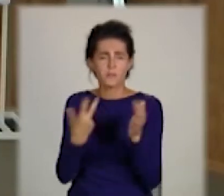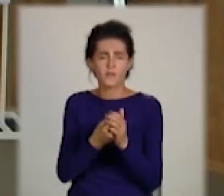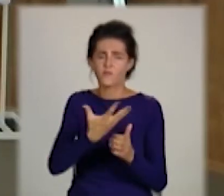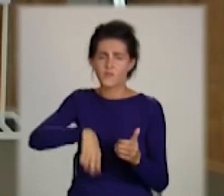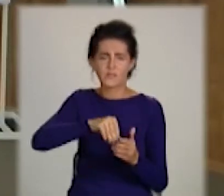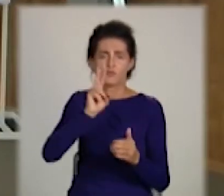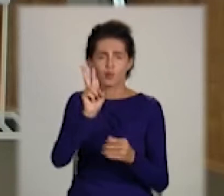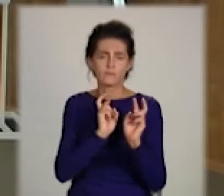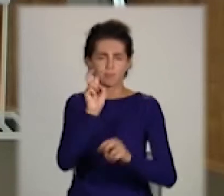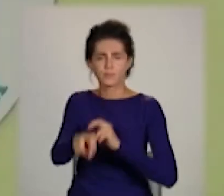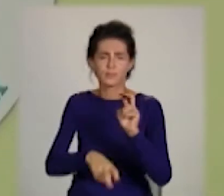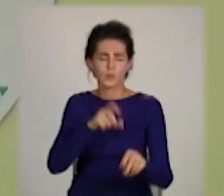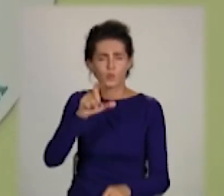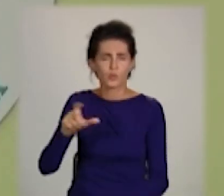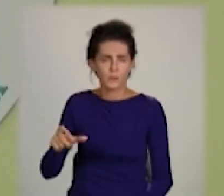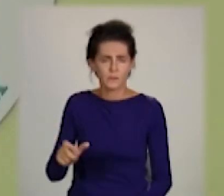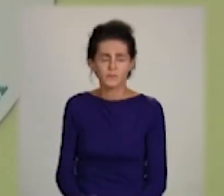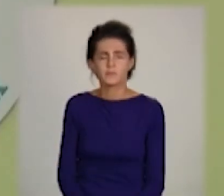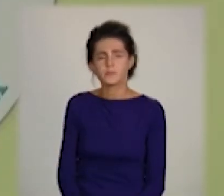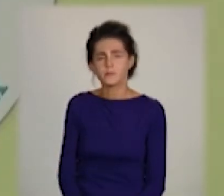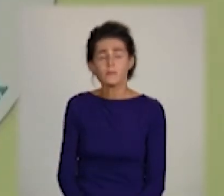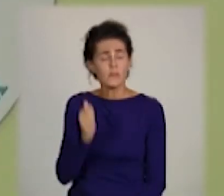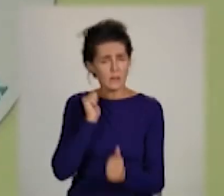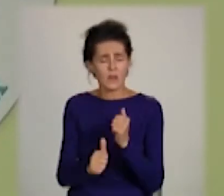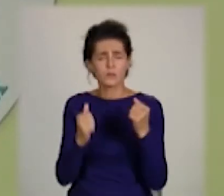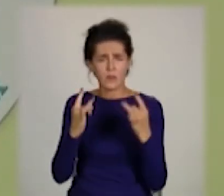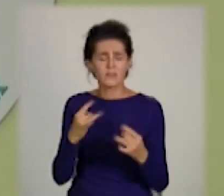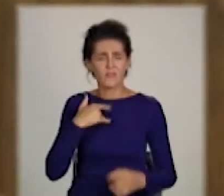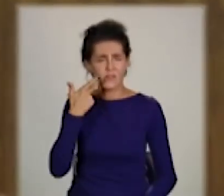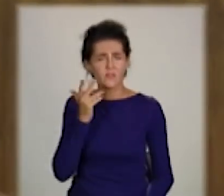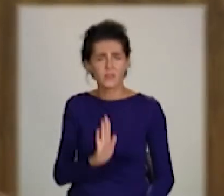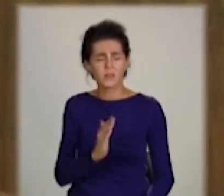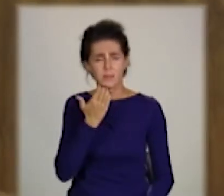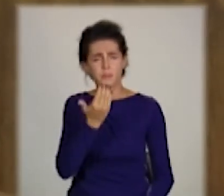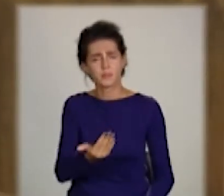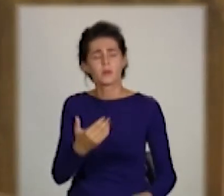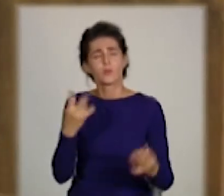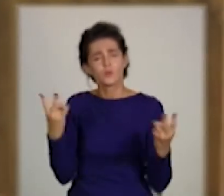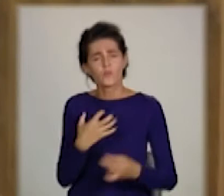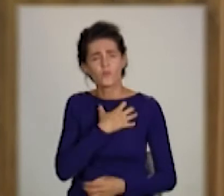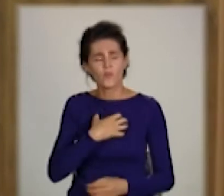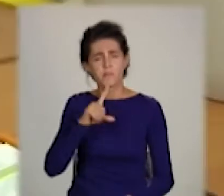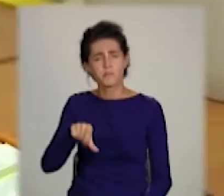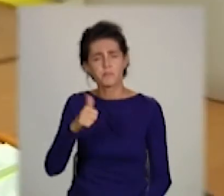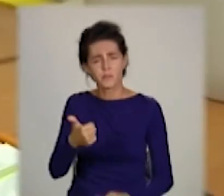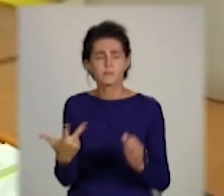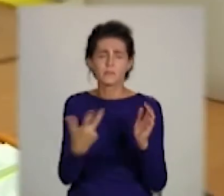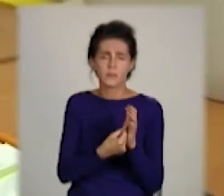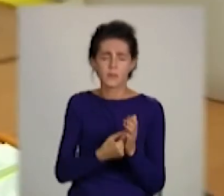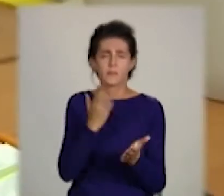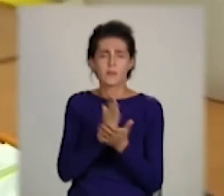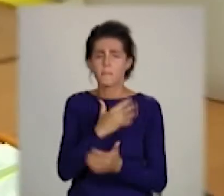своїм пацієнтам. Так, звісно, кожен раз питаю, і багато хто каже, що так, першою дозою так. Багато